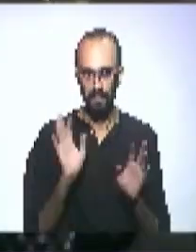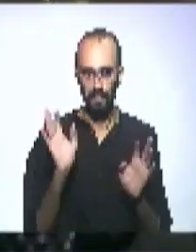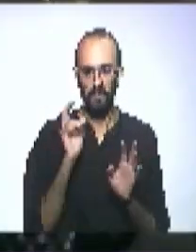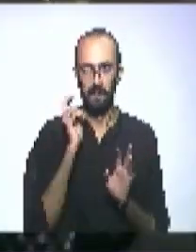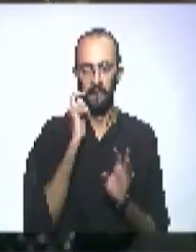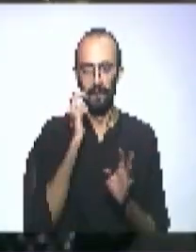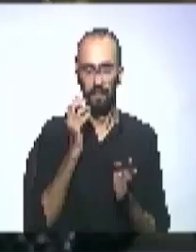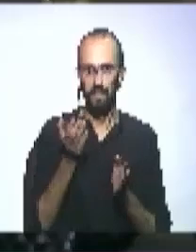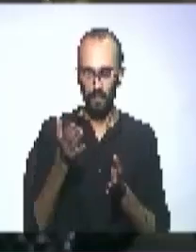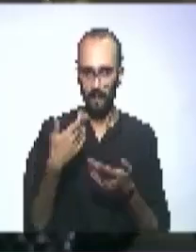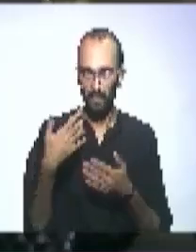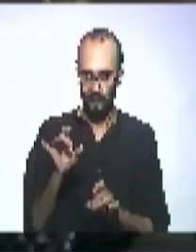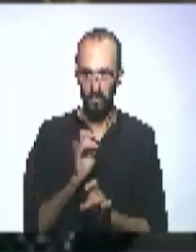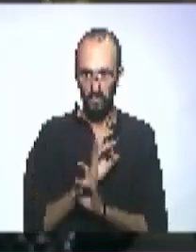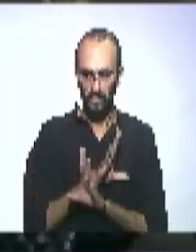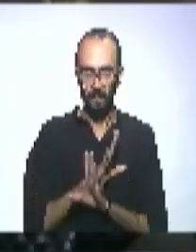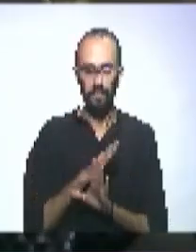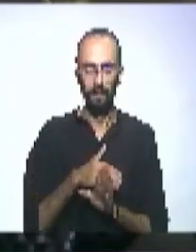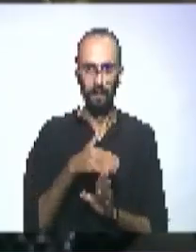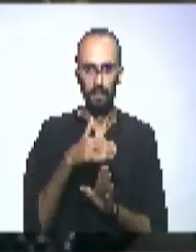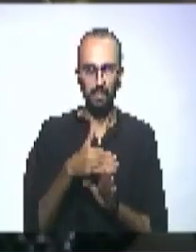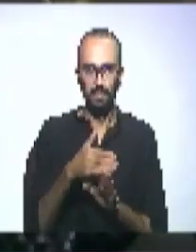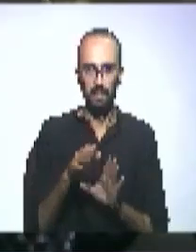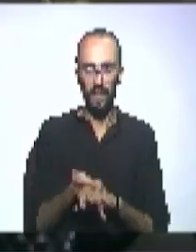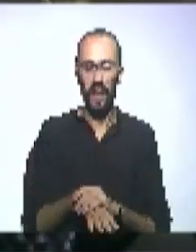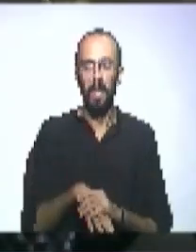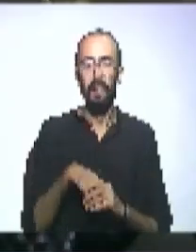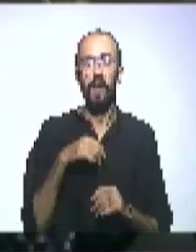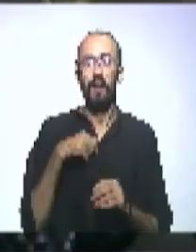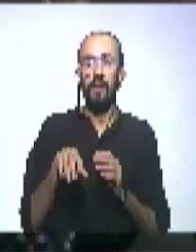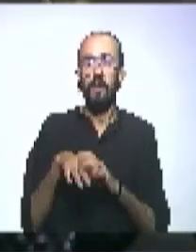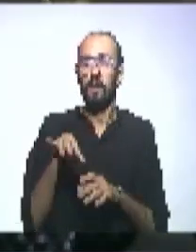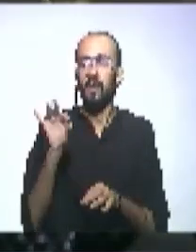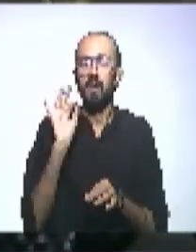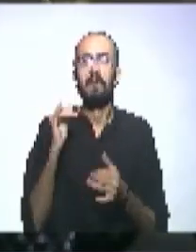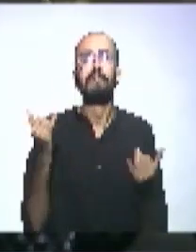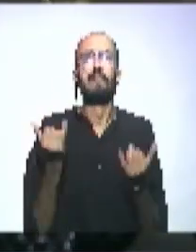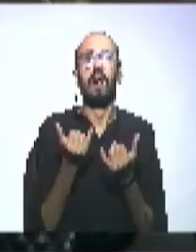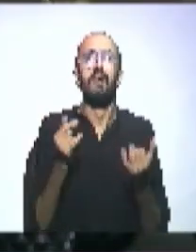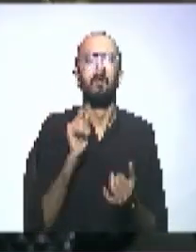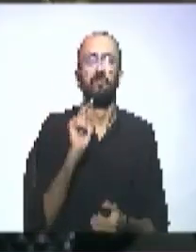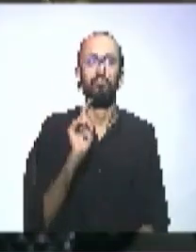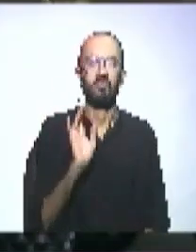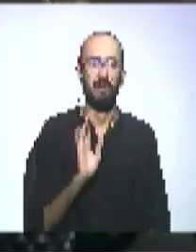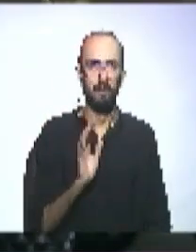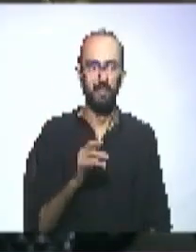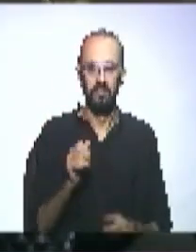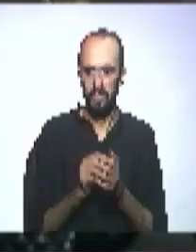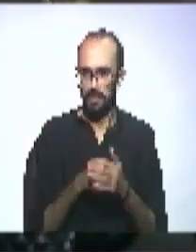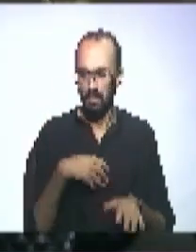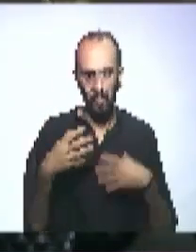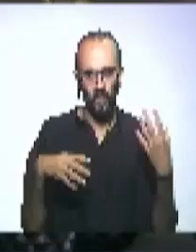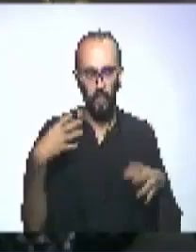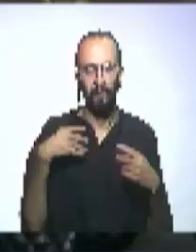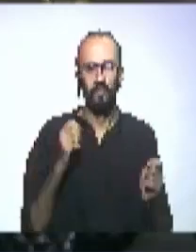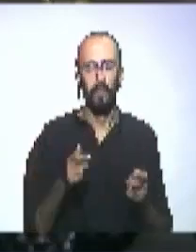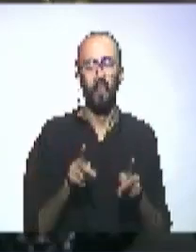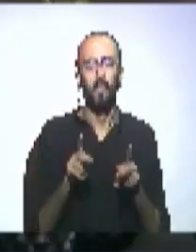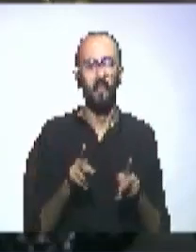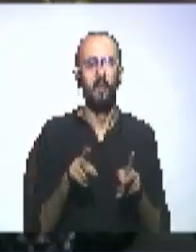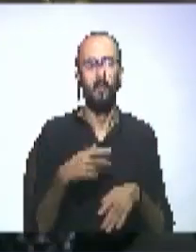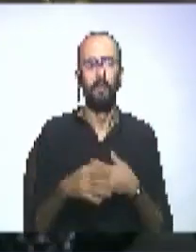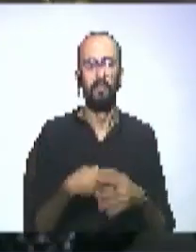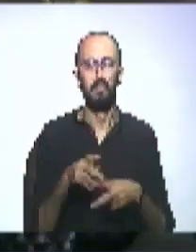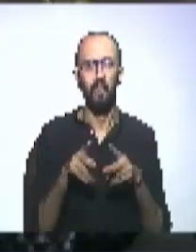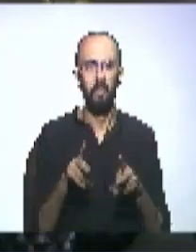الحلو، وزي ما الشيف قال لنا ان احنا بننقي اسهل طريقه نعمل بيها الحاجه، واحنا في البيت بنبقى محتاجين كده ان احنا نخلص الحاجه